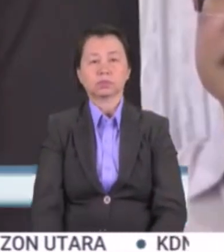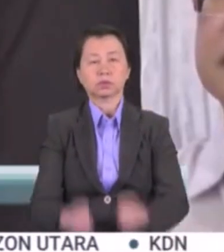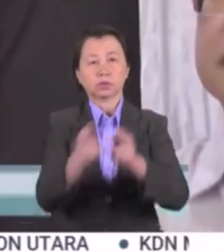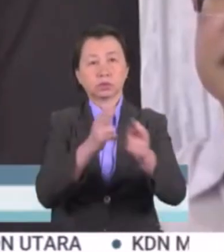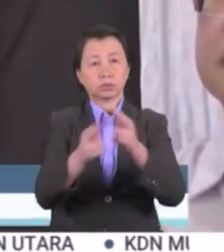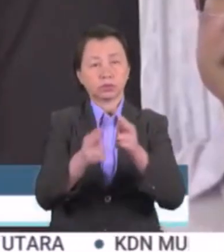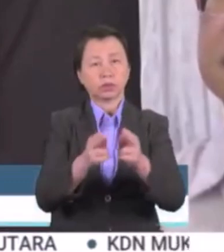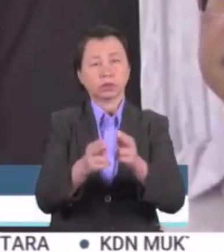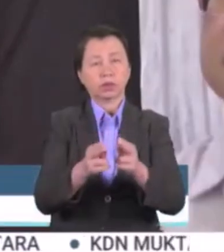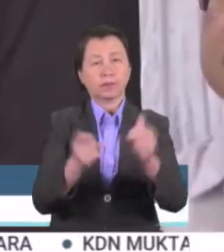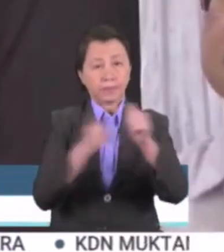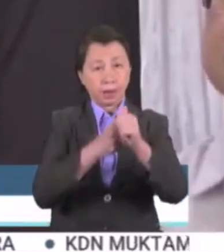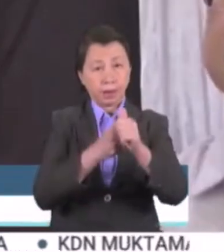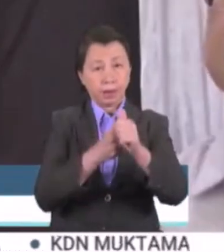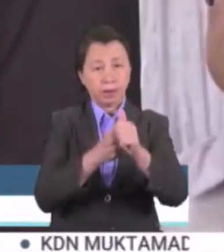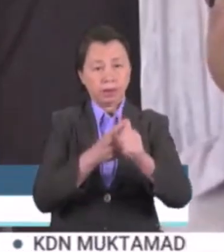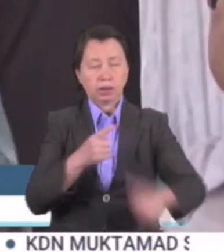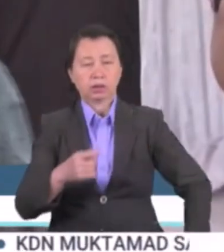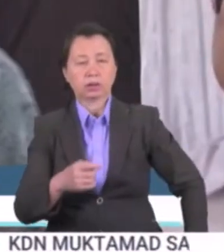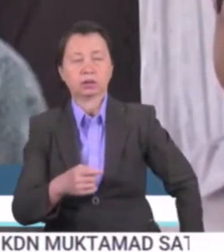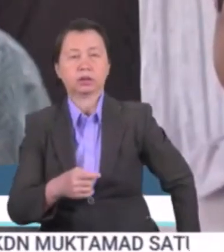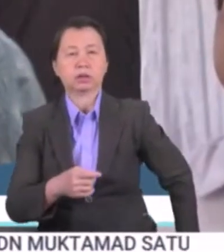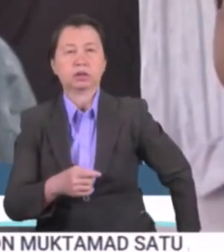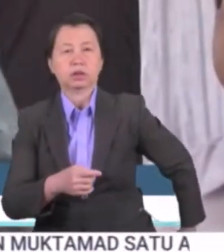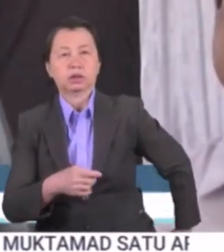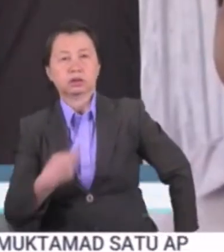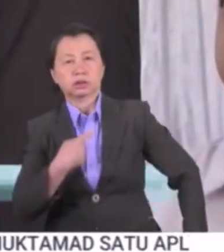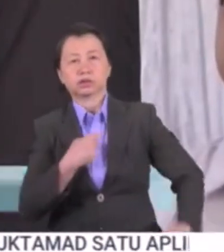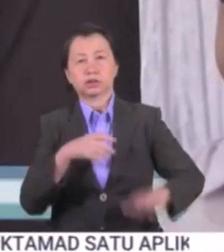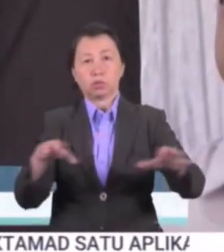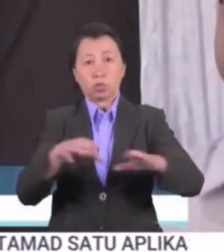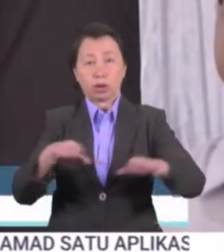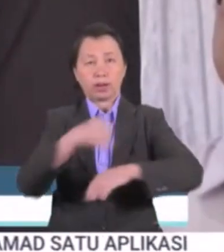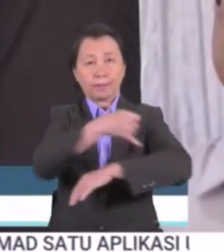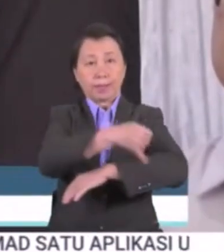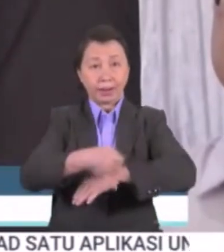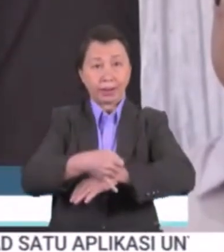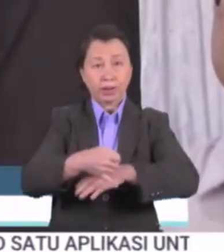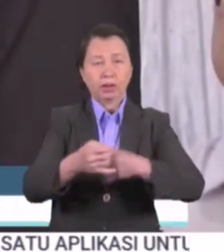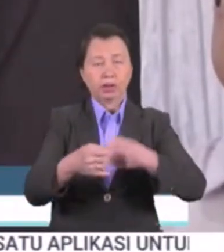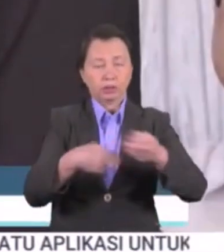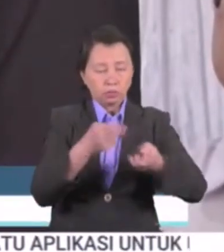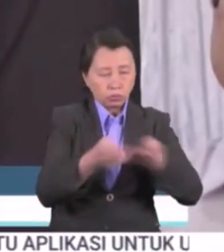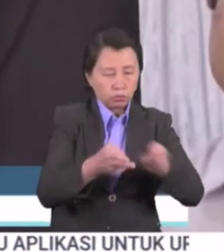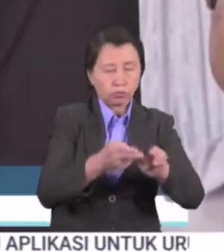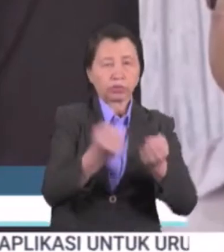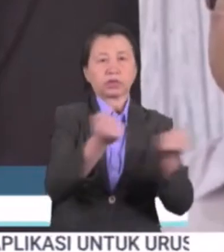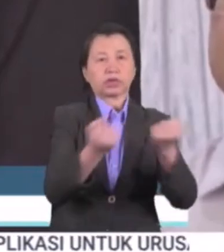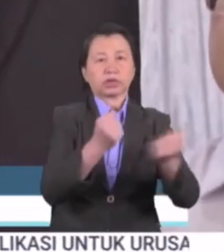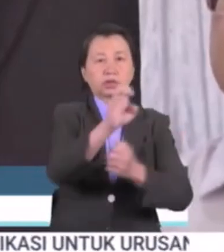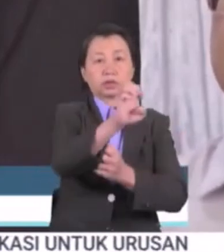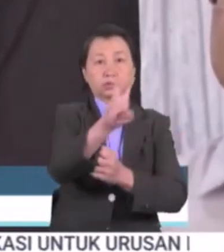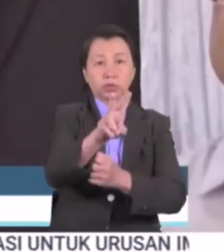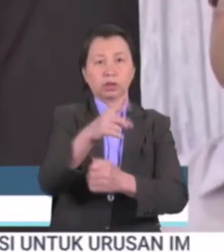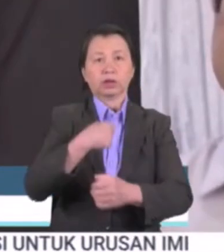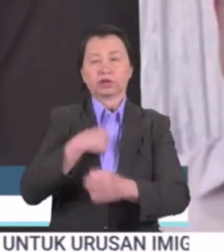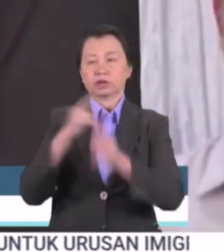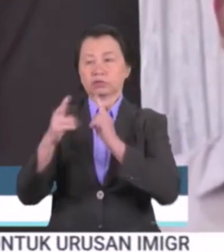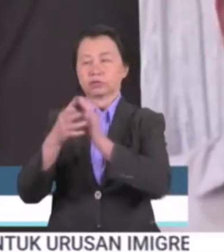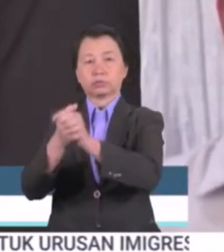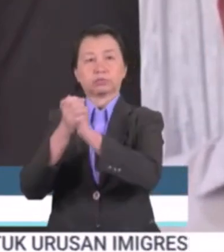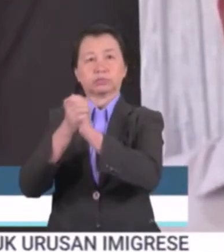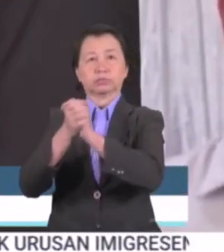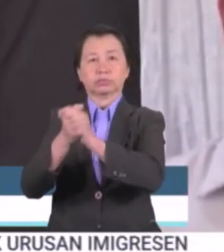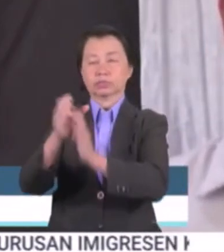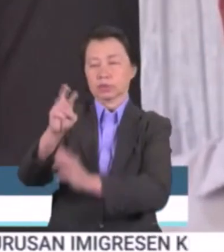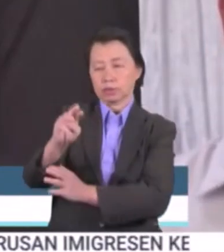Usaha pertama untuk kita keluarkan satu garis panduan berkenaan dengan pengurusan kenderaan EV. Saya mengucapkan syabas dan terima kasih